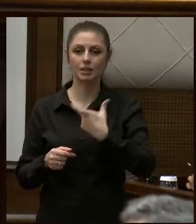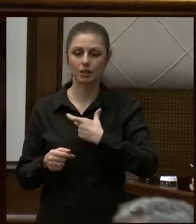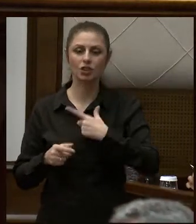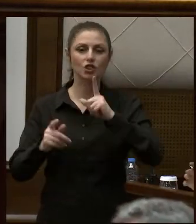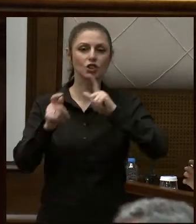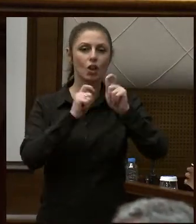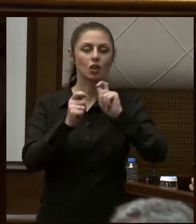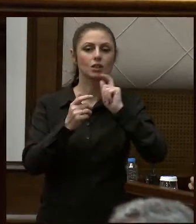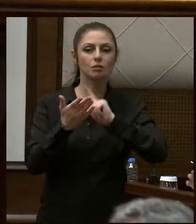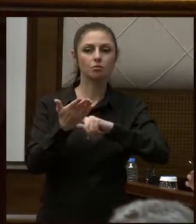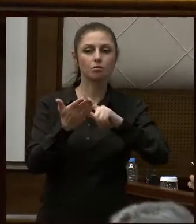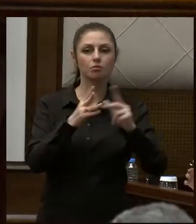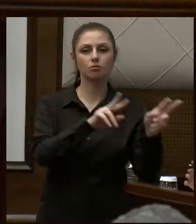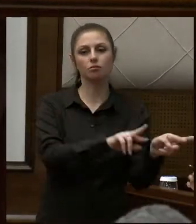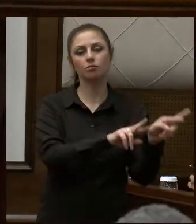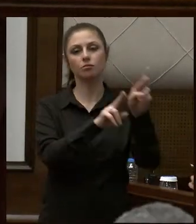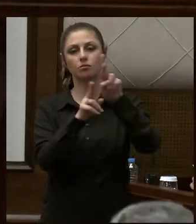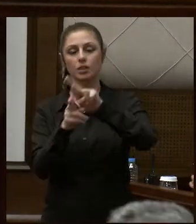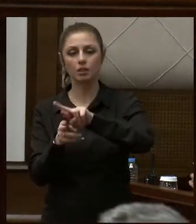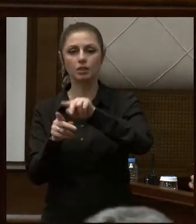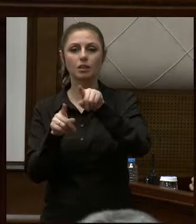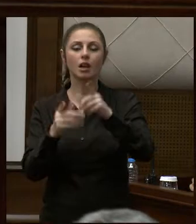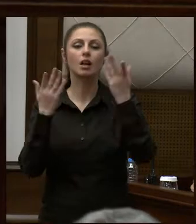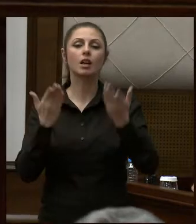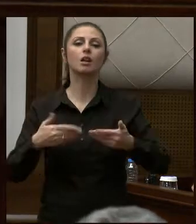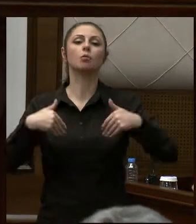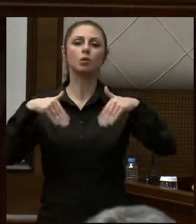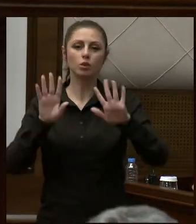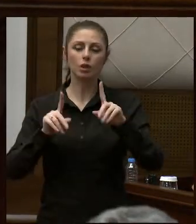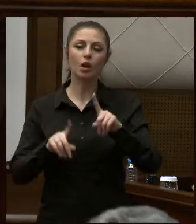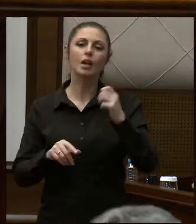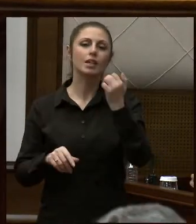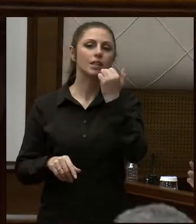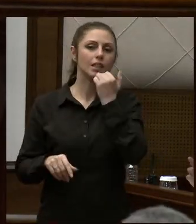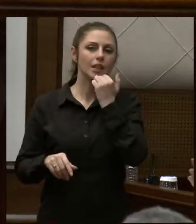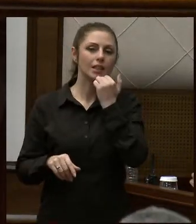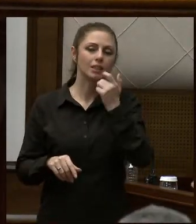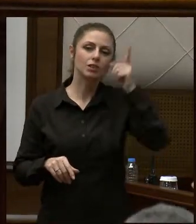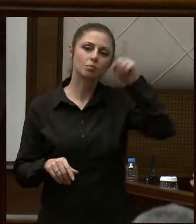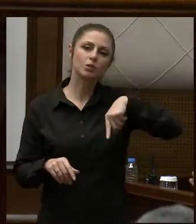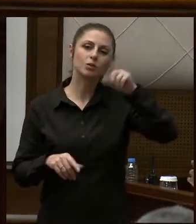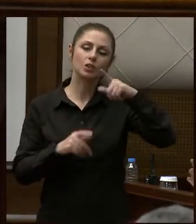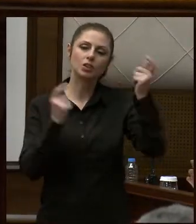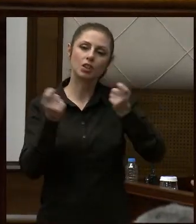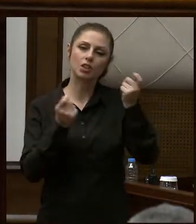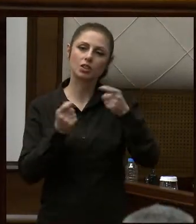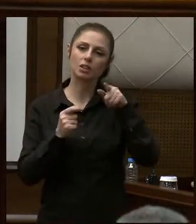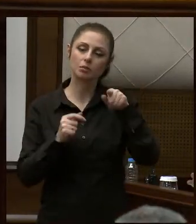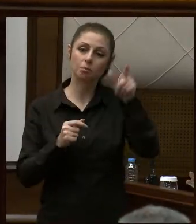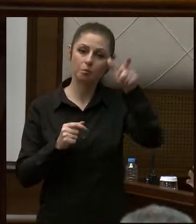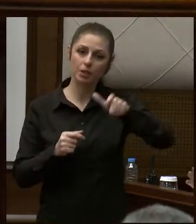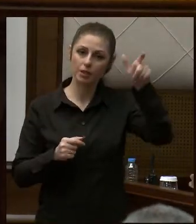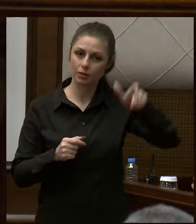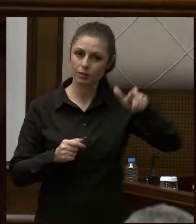sözleşmeli personel statüsüne geçmeyi kabul etmediklerinden geçici yevmiyeli işçi olarak çalıştırılmaları gereken